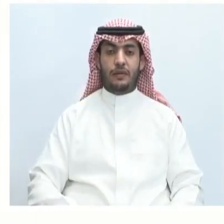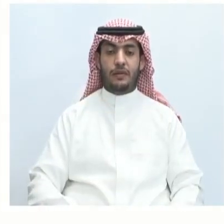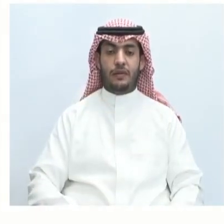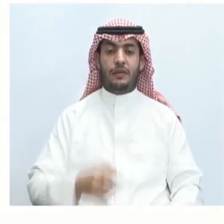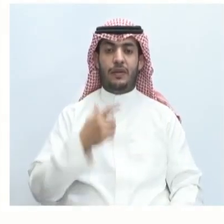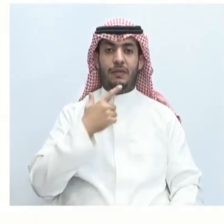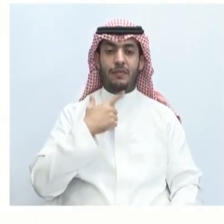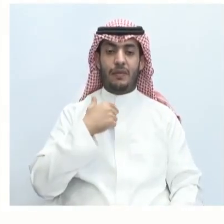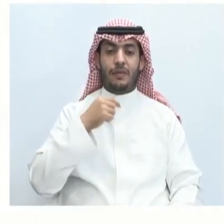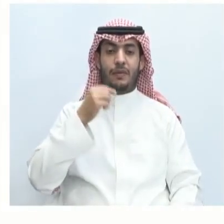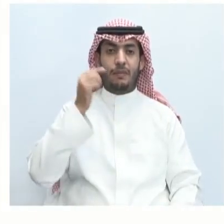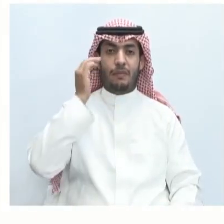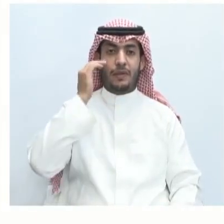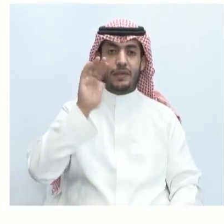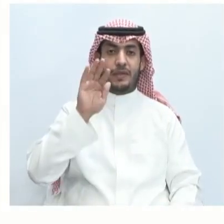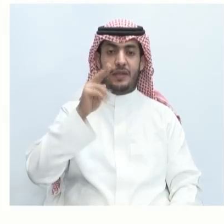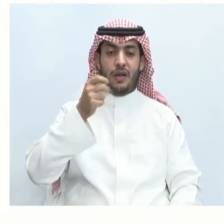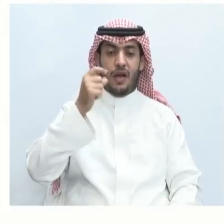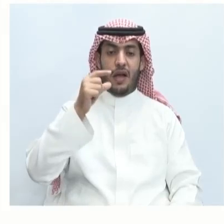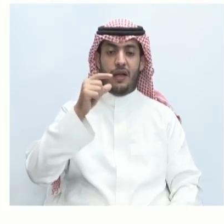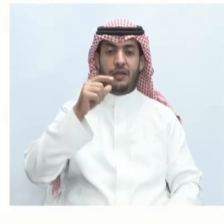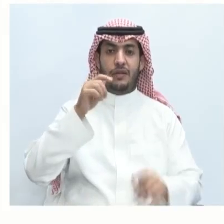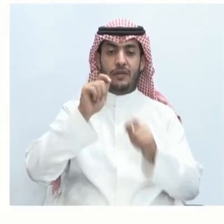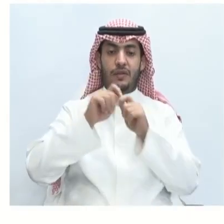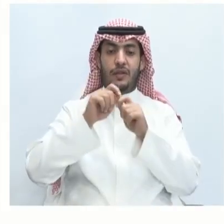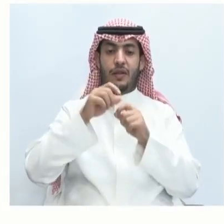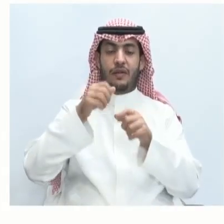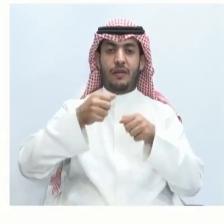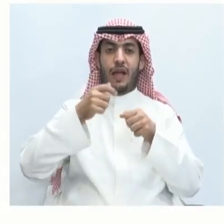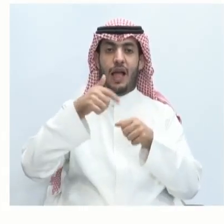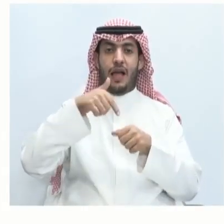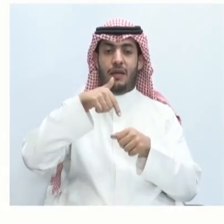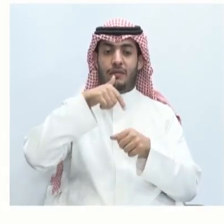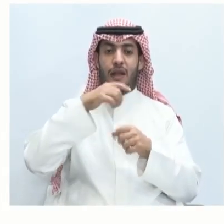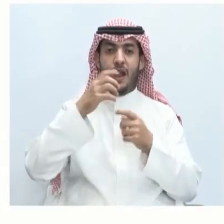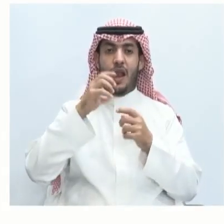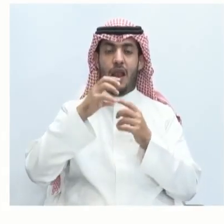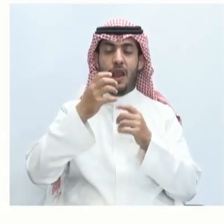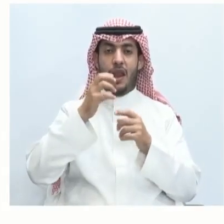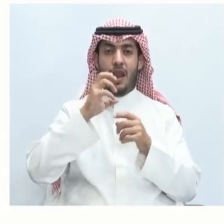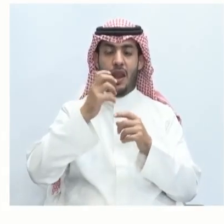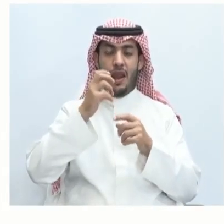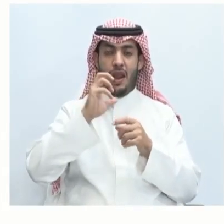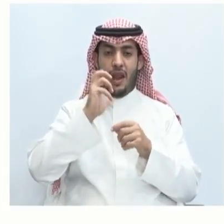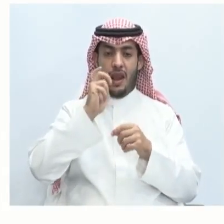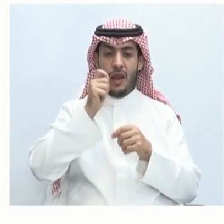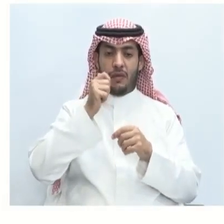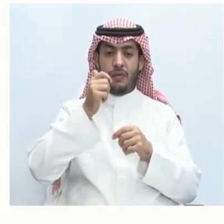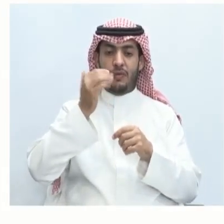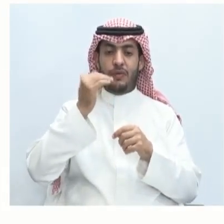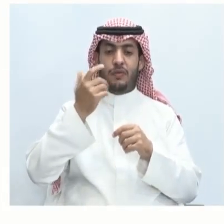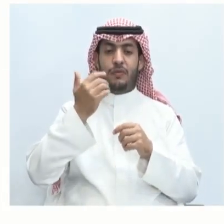تحتاج سعاد لصنع ابريقا من عصير الليمون الى ربعي كوب من خليط